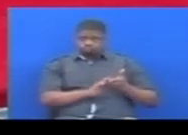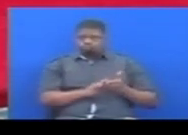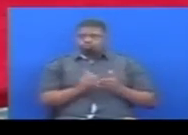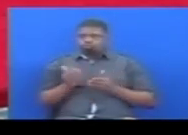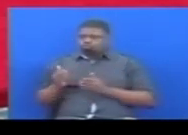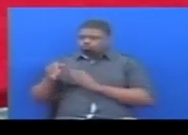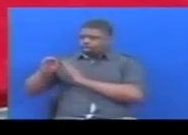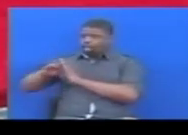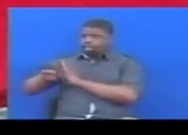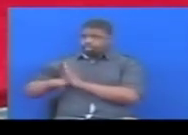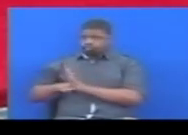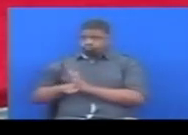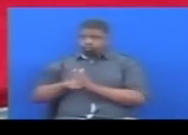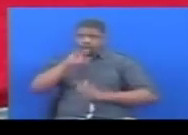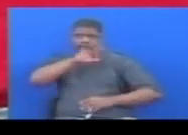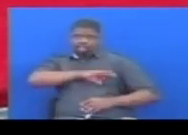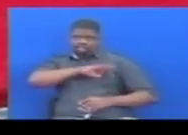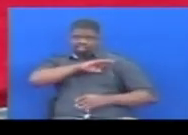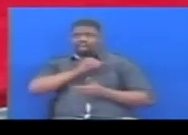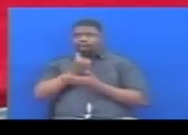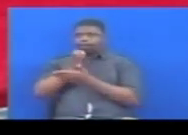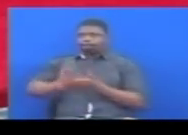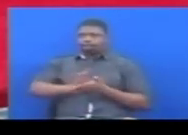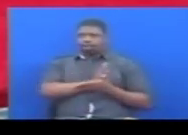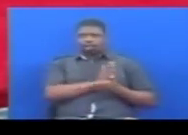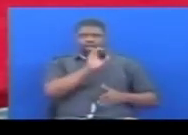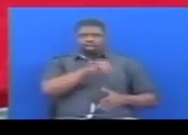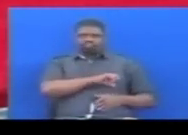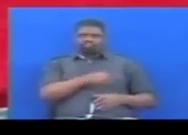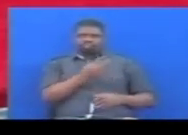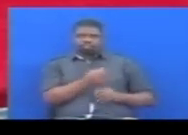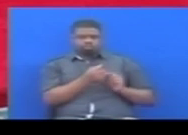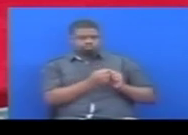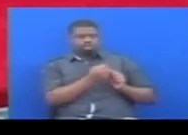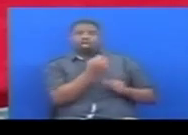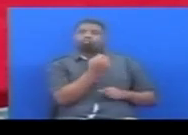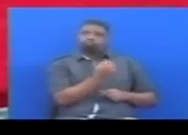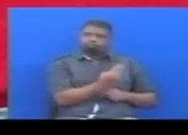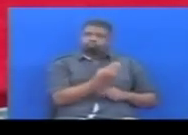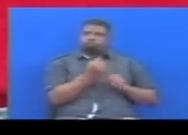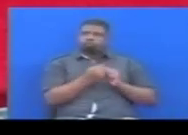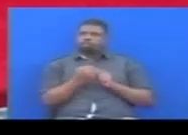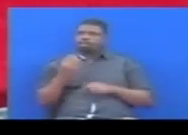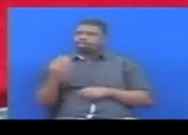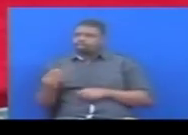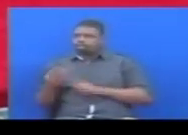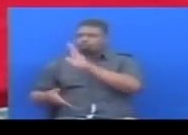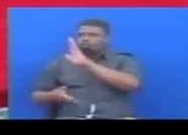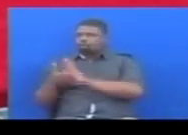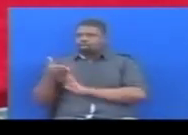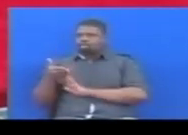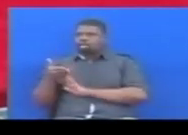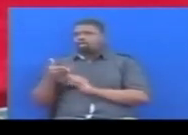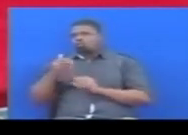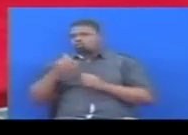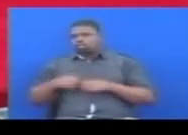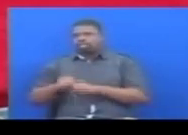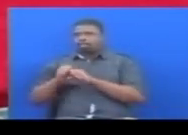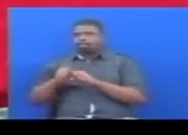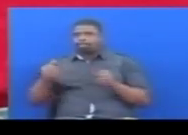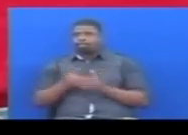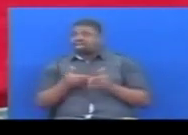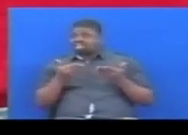muda wa mgao wa ajira katika taasisi za muungano mwaka 2013-2014 na kuanza kwa utekelezaji wa utaratibu huo, mpaka